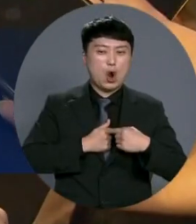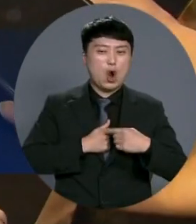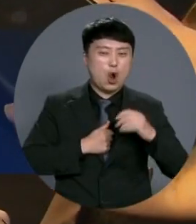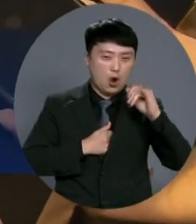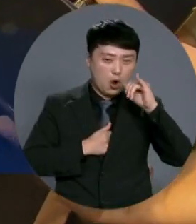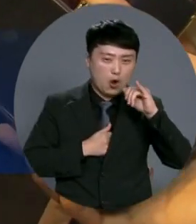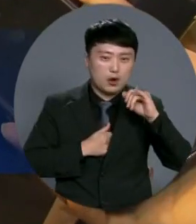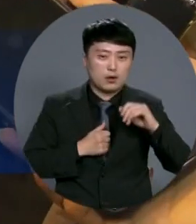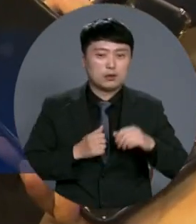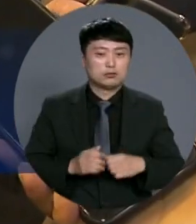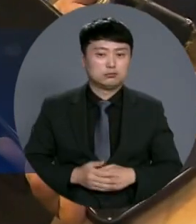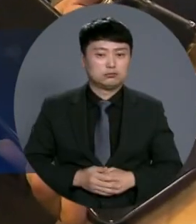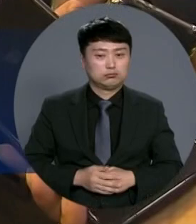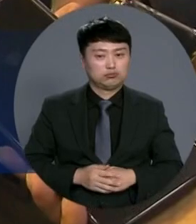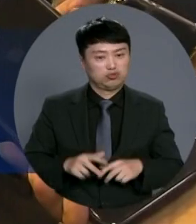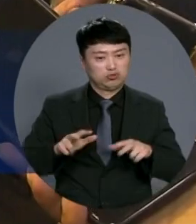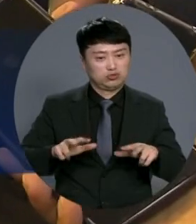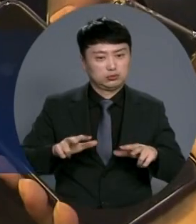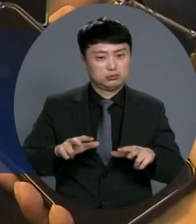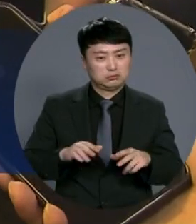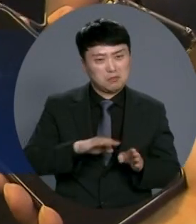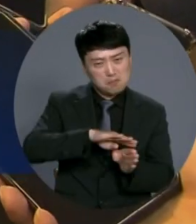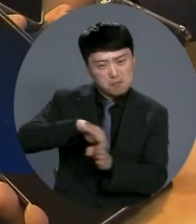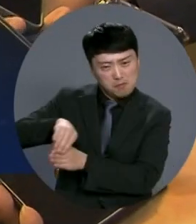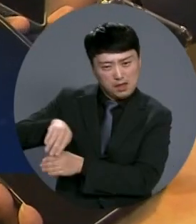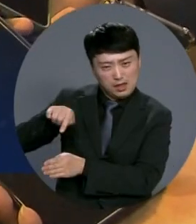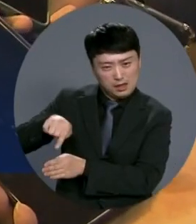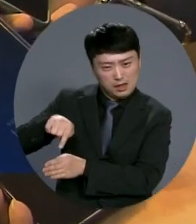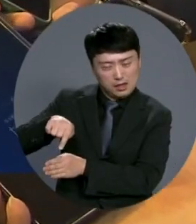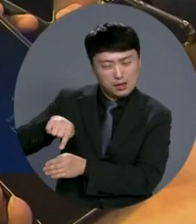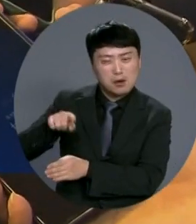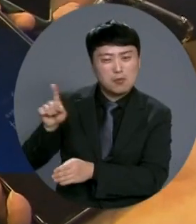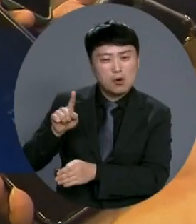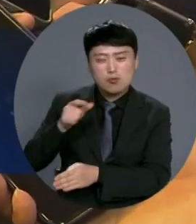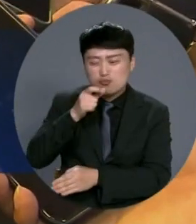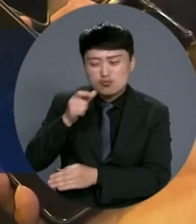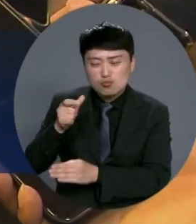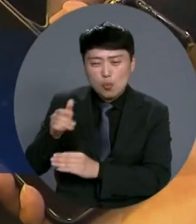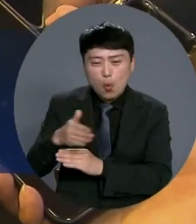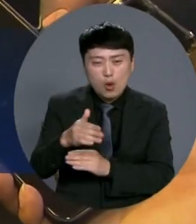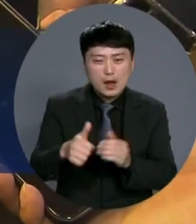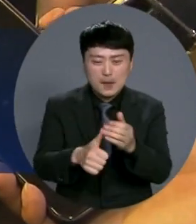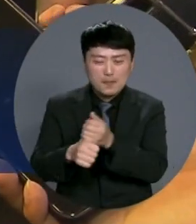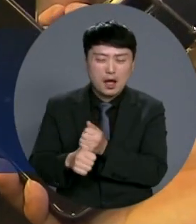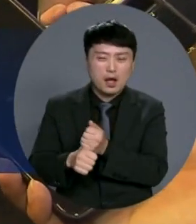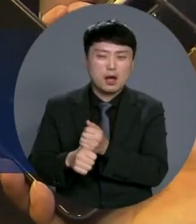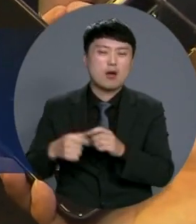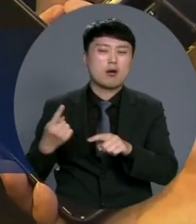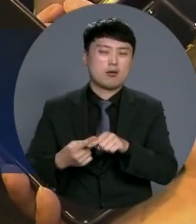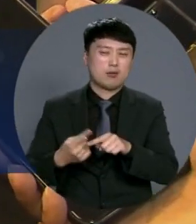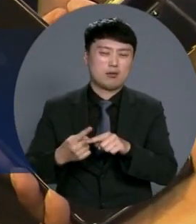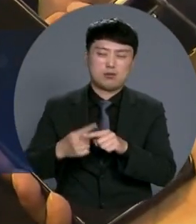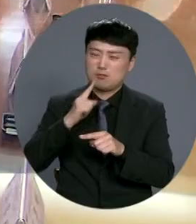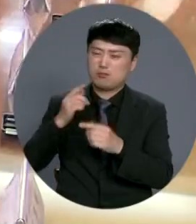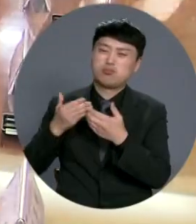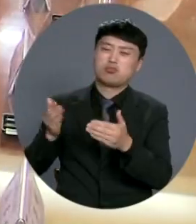그렇게 뒷전으로 서는 그 말 자체는 마치 잡아놓은 고기 취급하는 격이다.